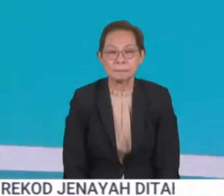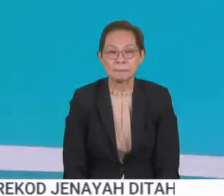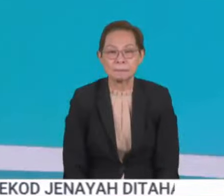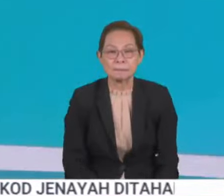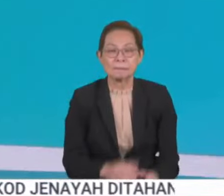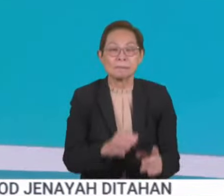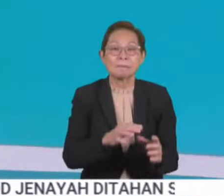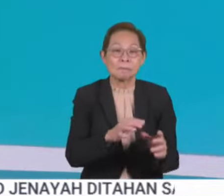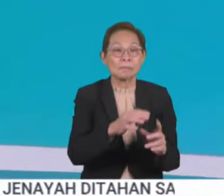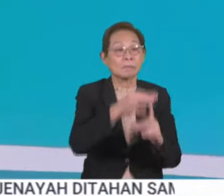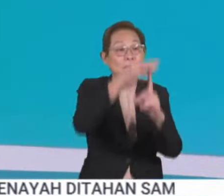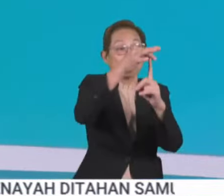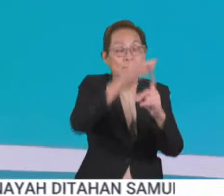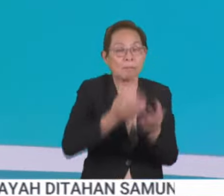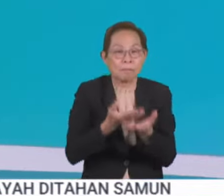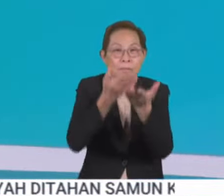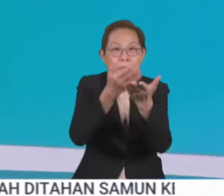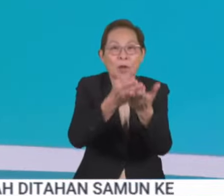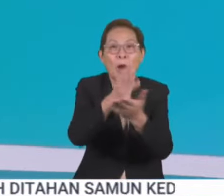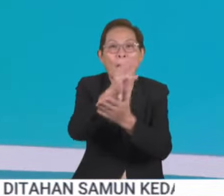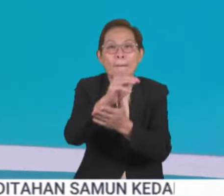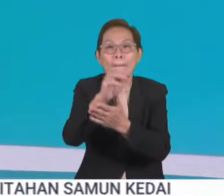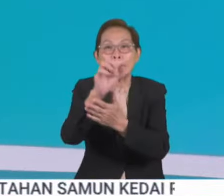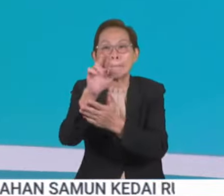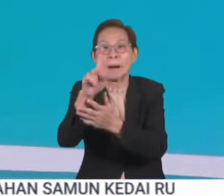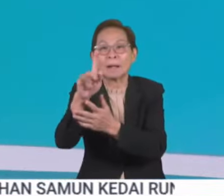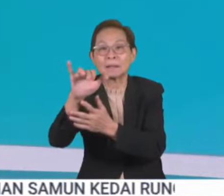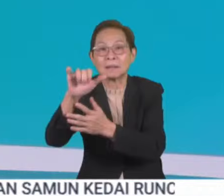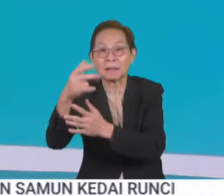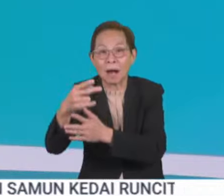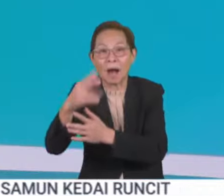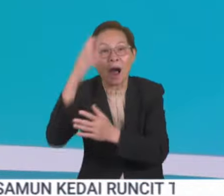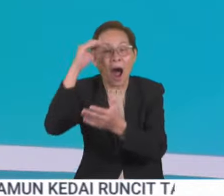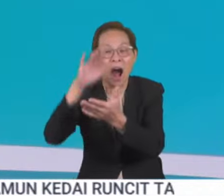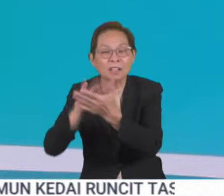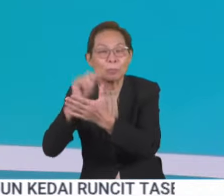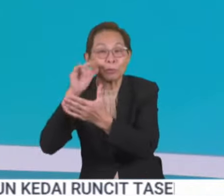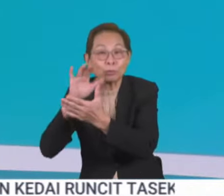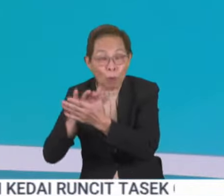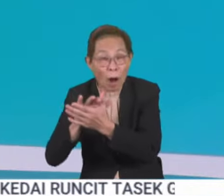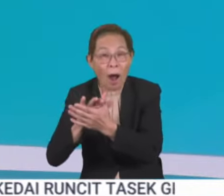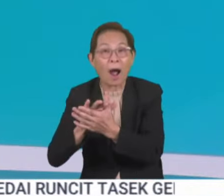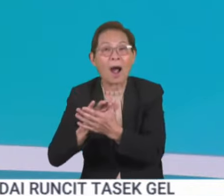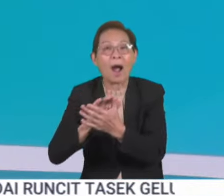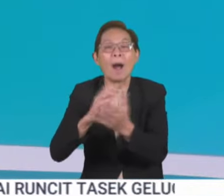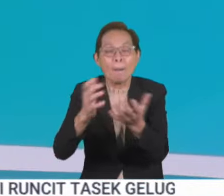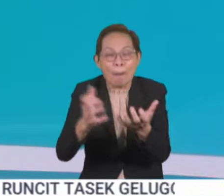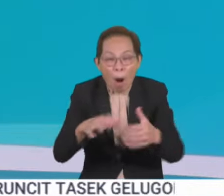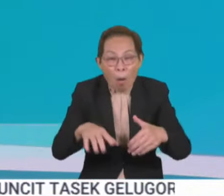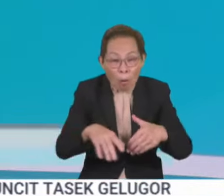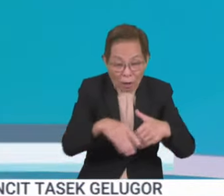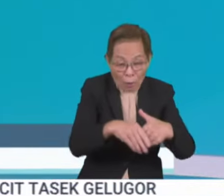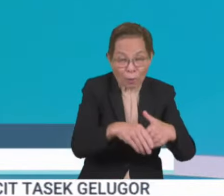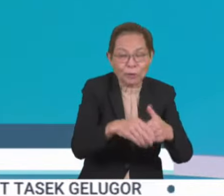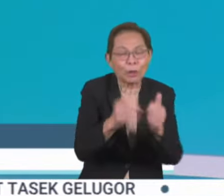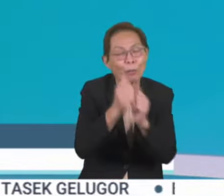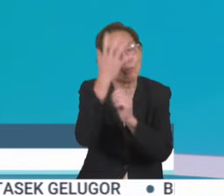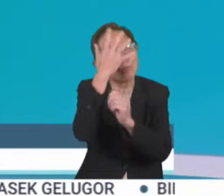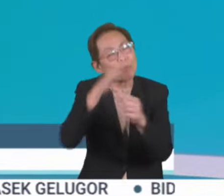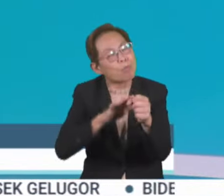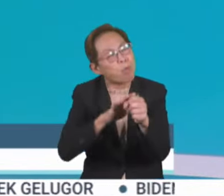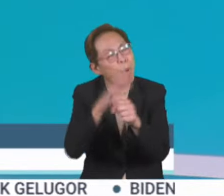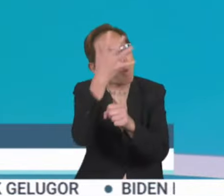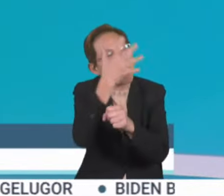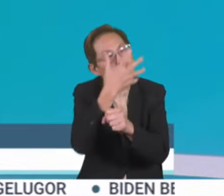Pakej komprehensif ditawarkan Mardia Hotel & Suites kepada pasangan yang mencari perkahwinan yang membawa kepada kelancaran dan penuh dengan keindahan,